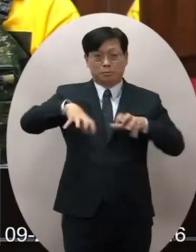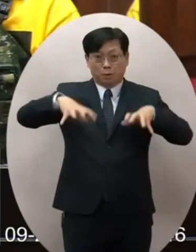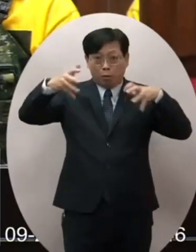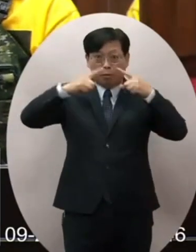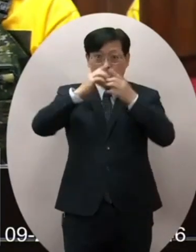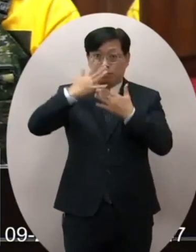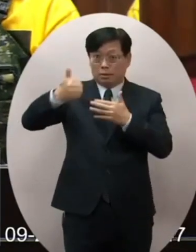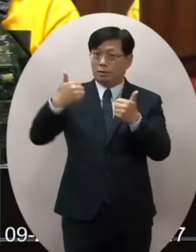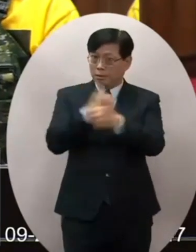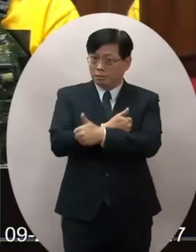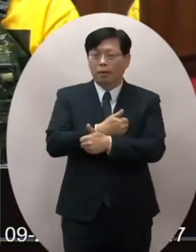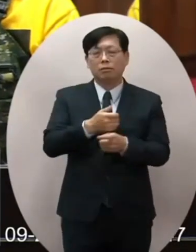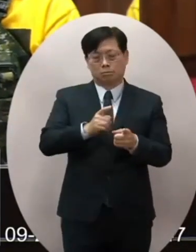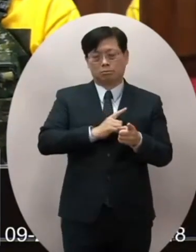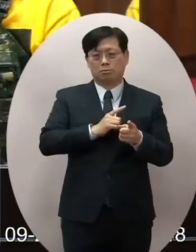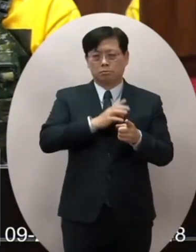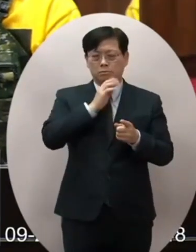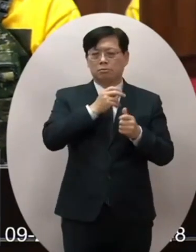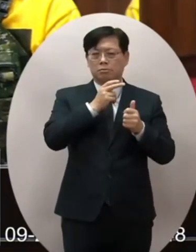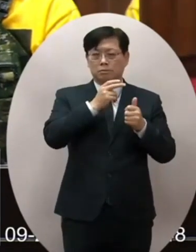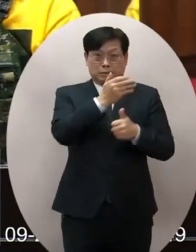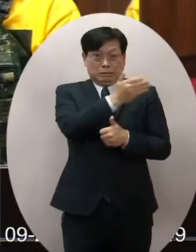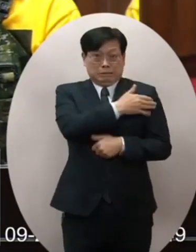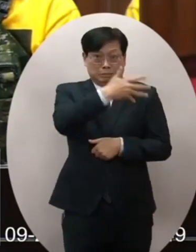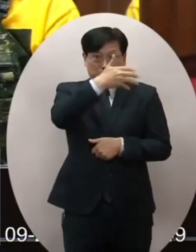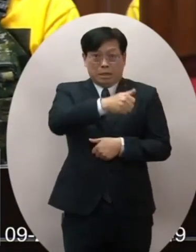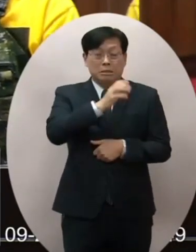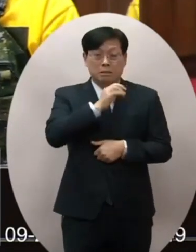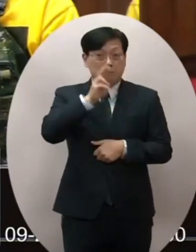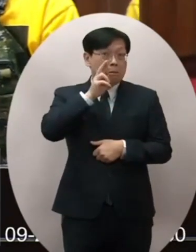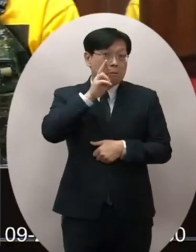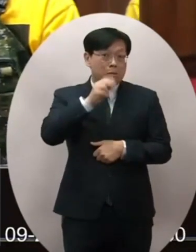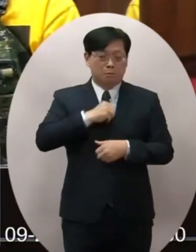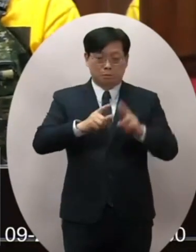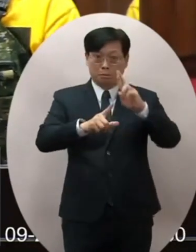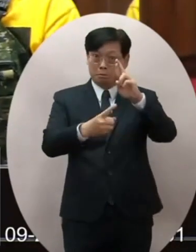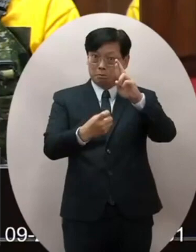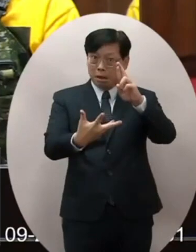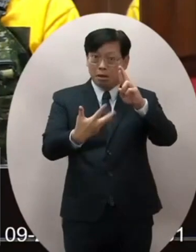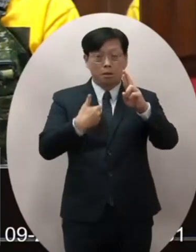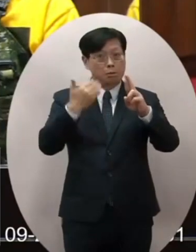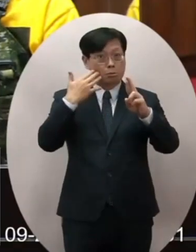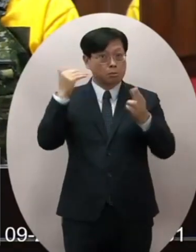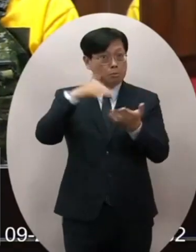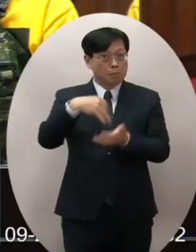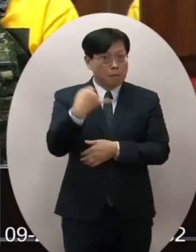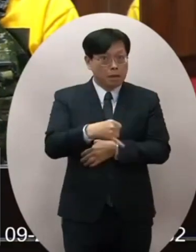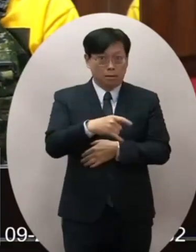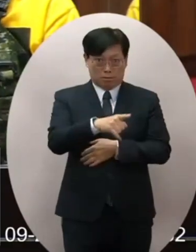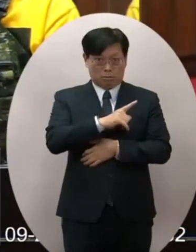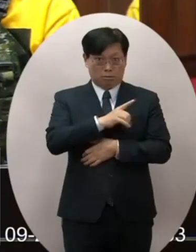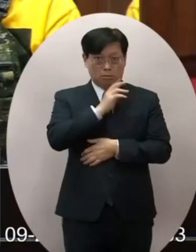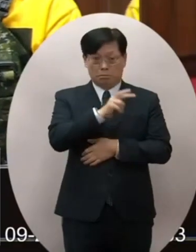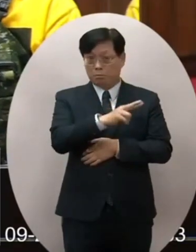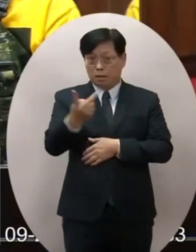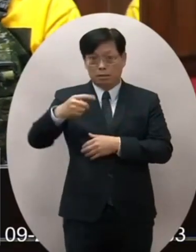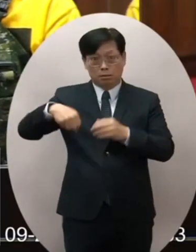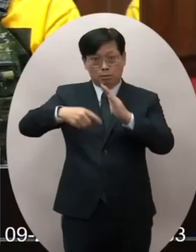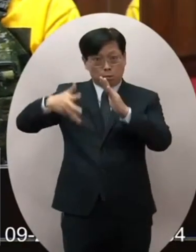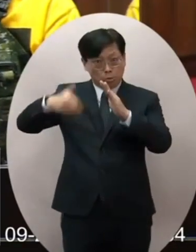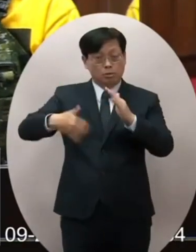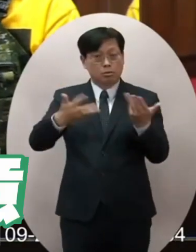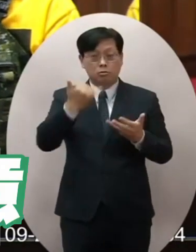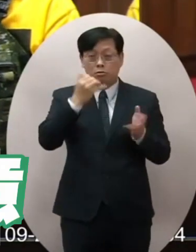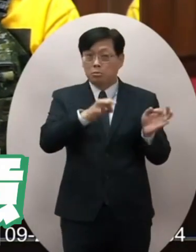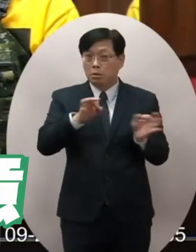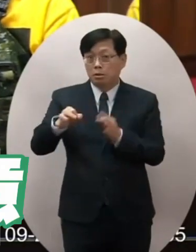告诉陈耀祥说，你不要以为那个18号公投如果没有什么好的结果的话，会换行政院长，然后这个案子就可